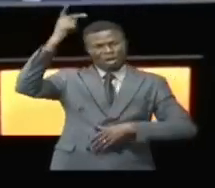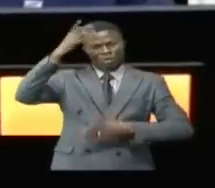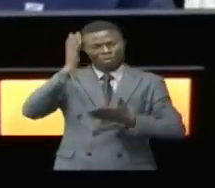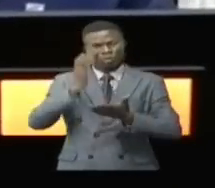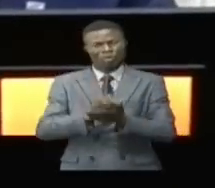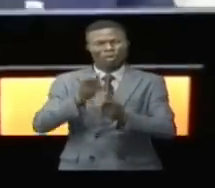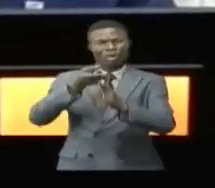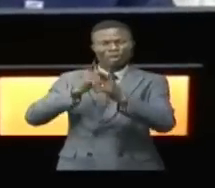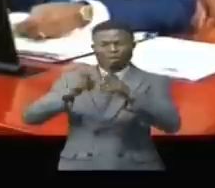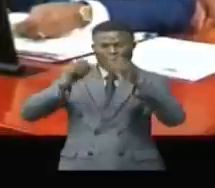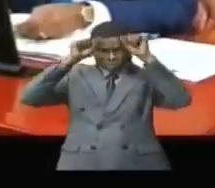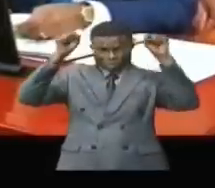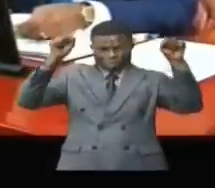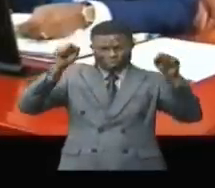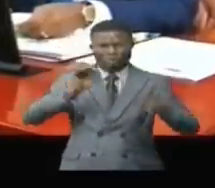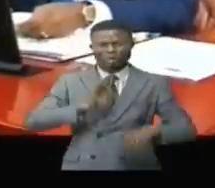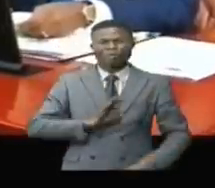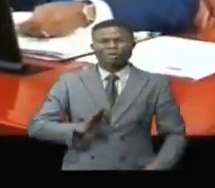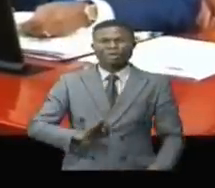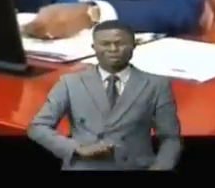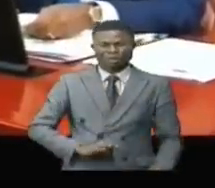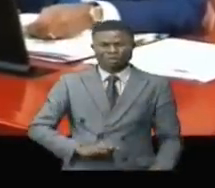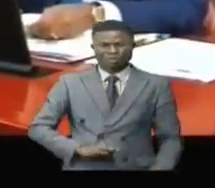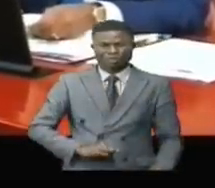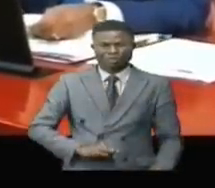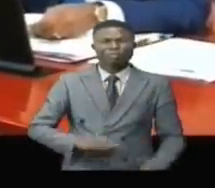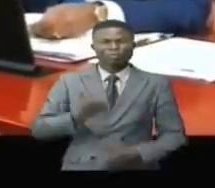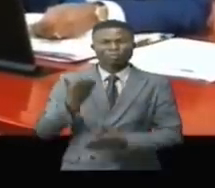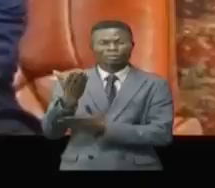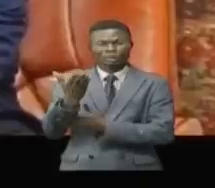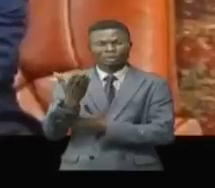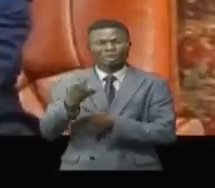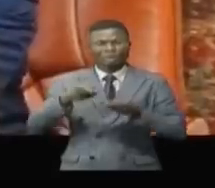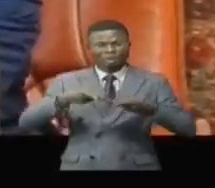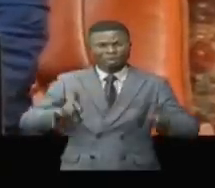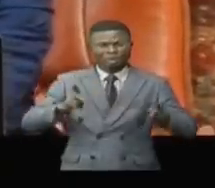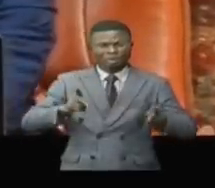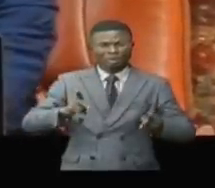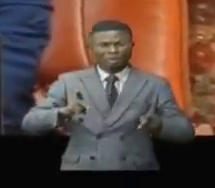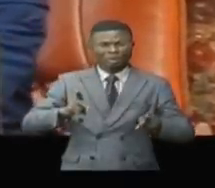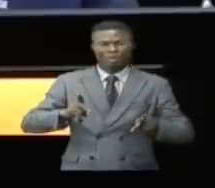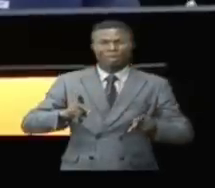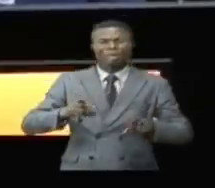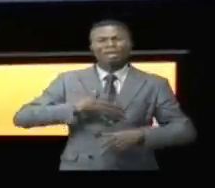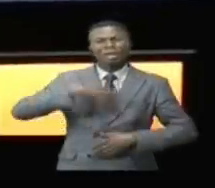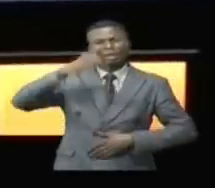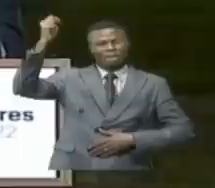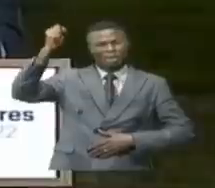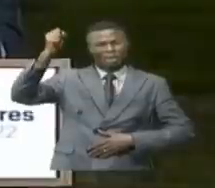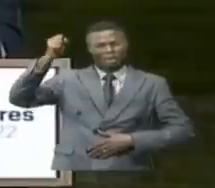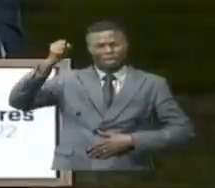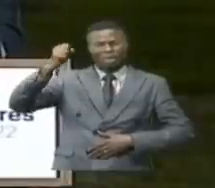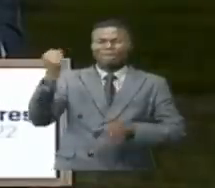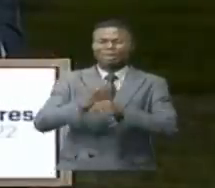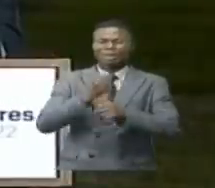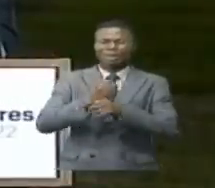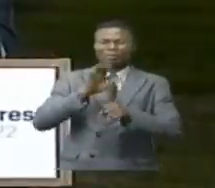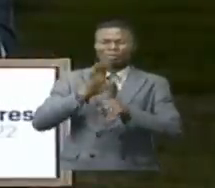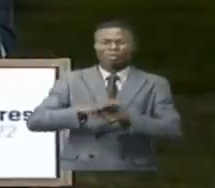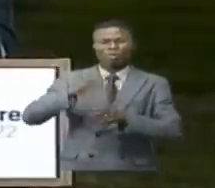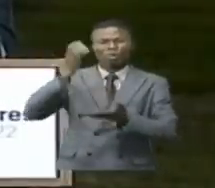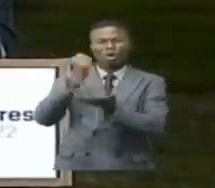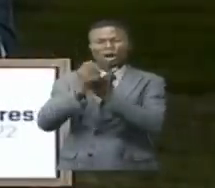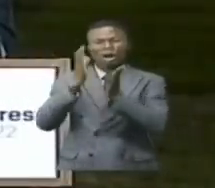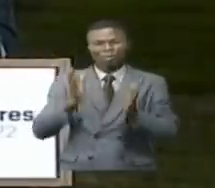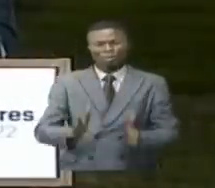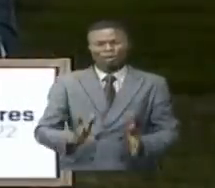initiée par le président de la République, laquelle permet de gagner le pari d'une diplomatie d'action et de développement